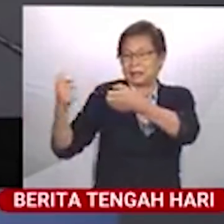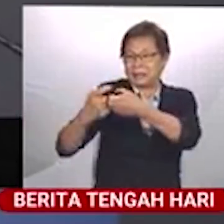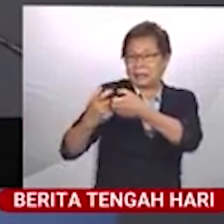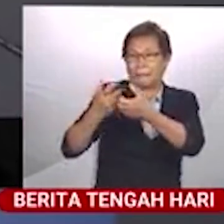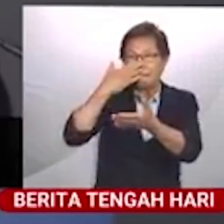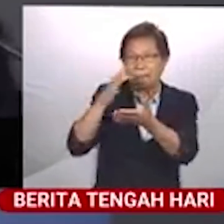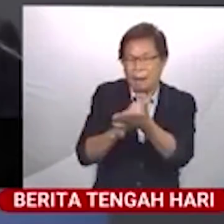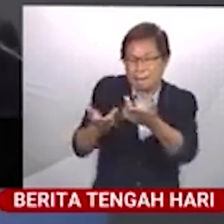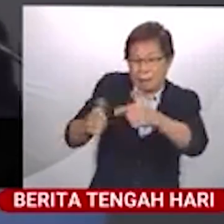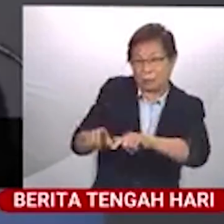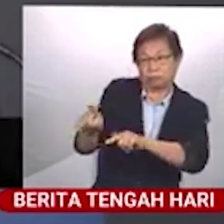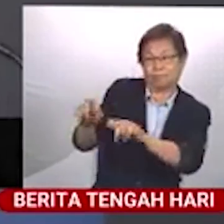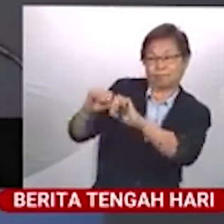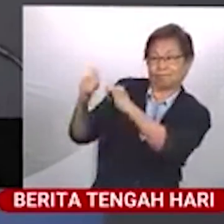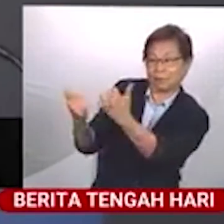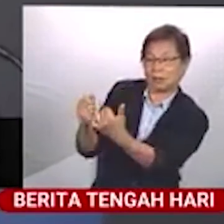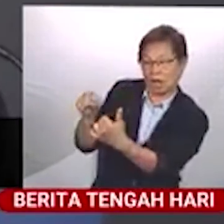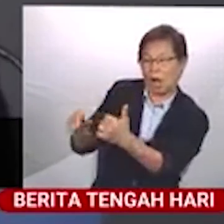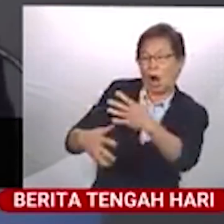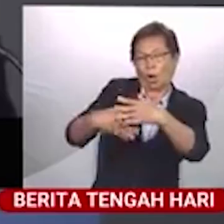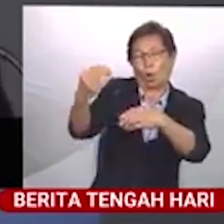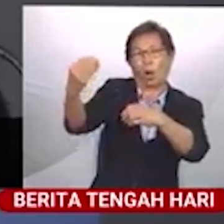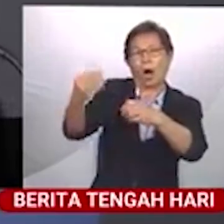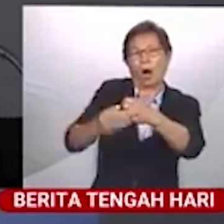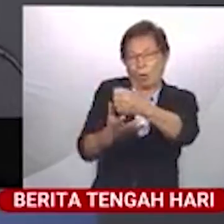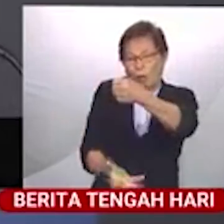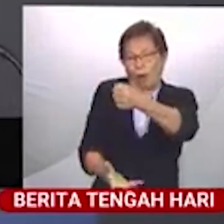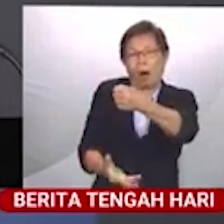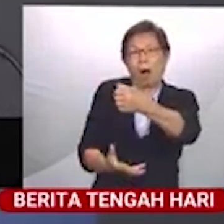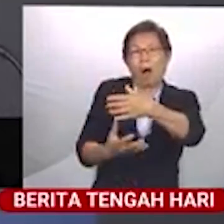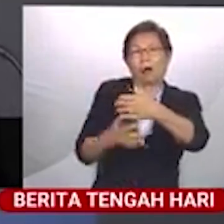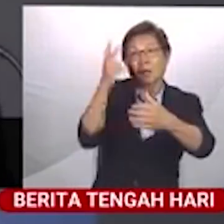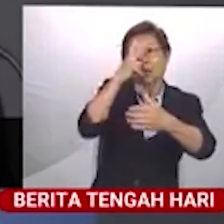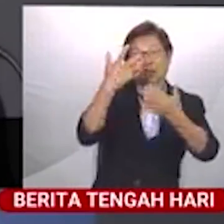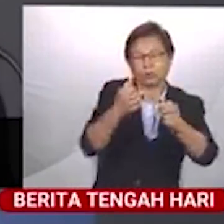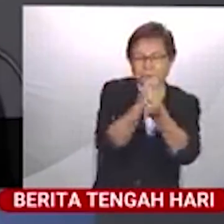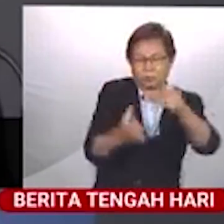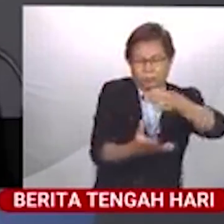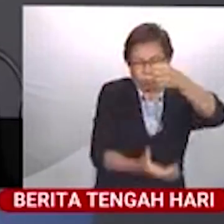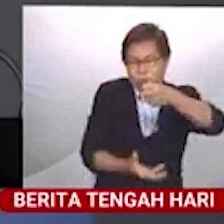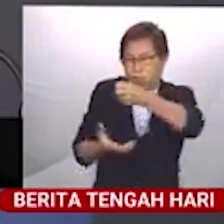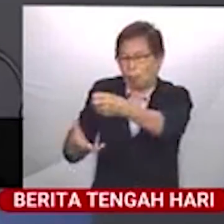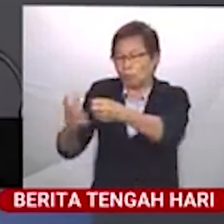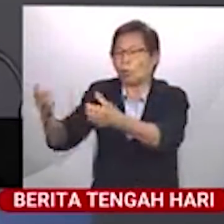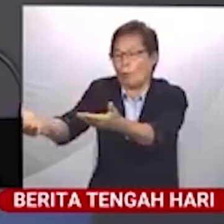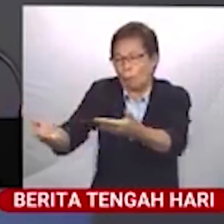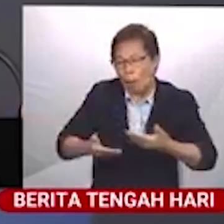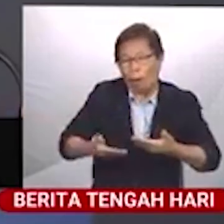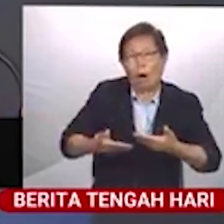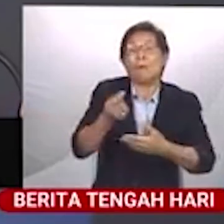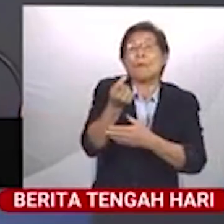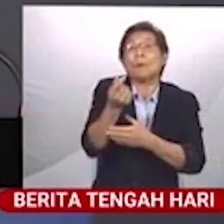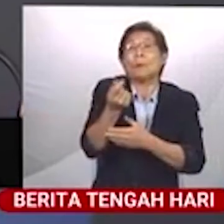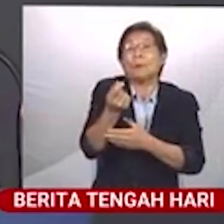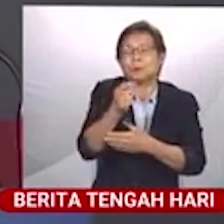supaya mereka mengeluarkan peruntukan sudah disediakan oleh kerajaan untuk membawa masuk. Harga